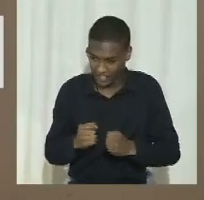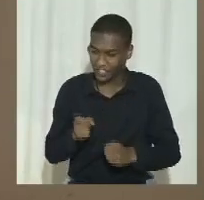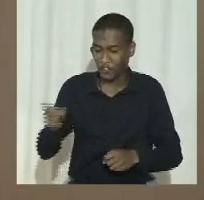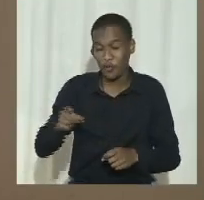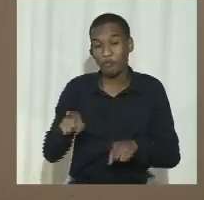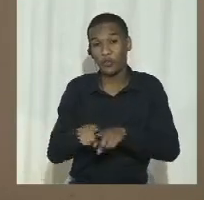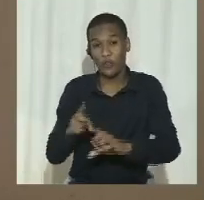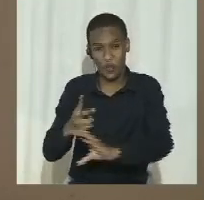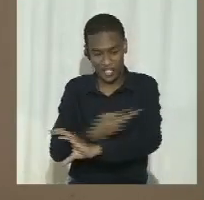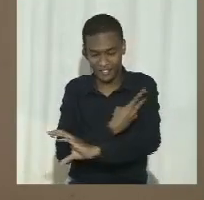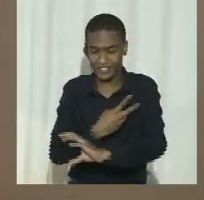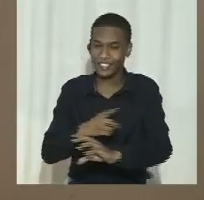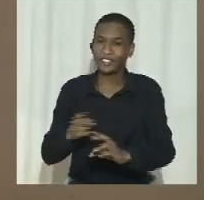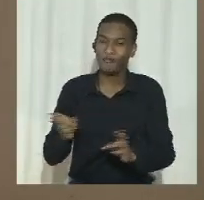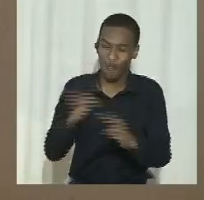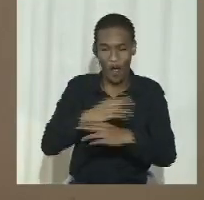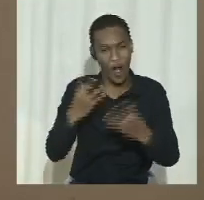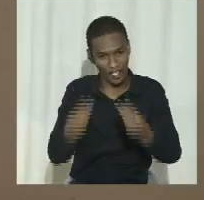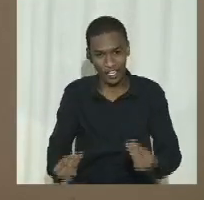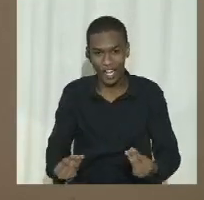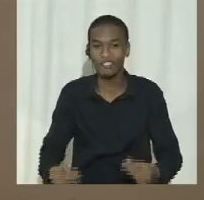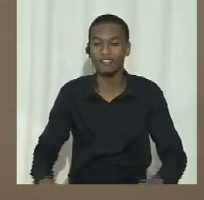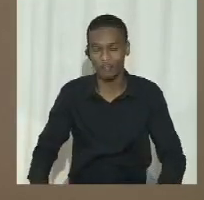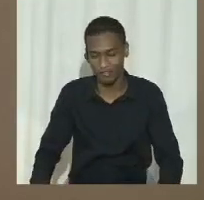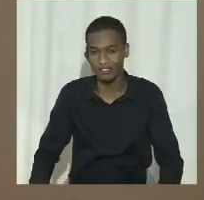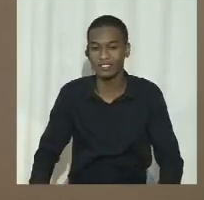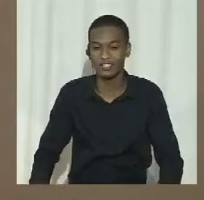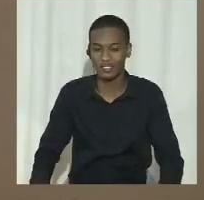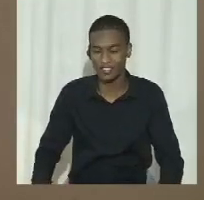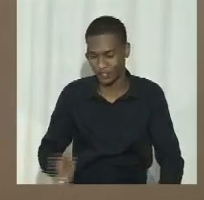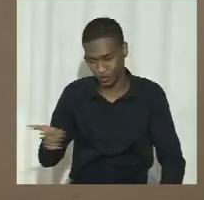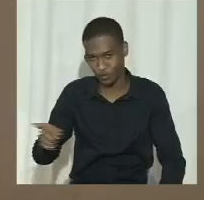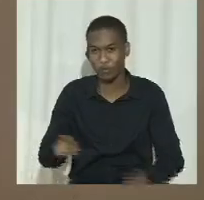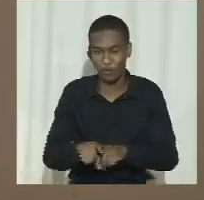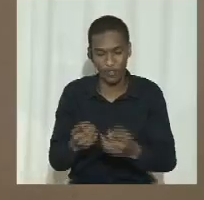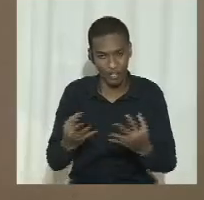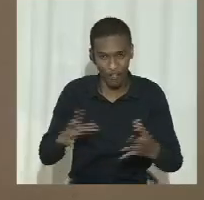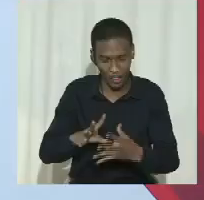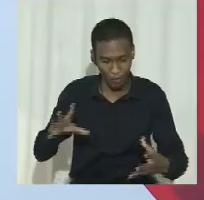izay zavatra explication scientifique izay fa kely izay a fa zava-dehibe izay.